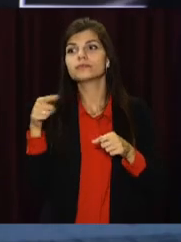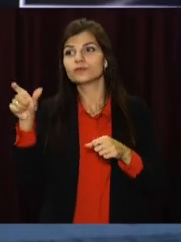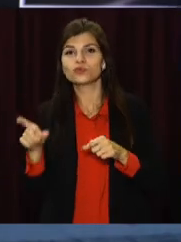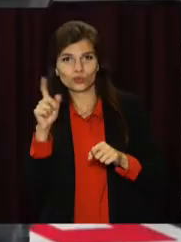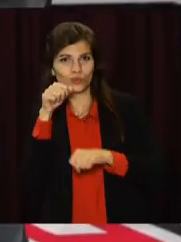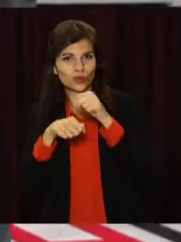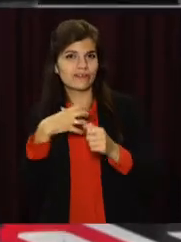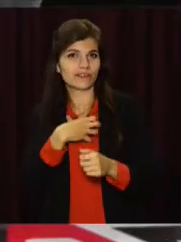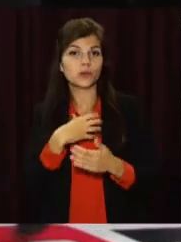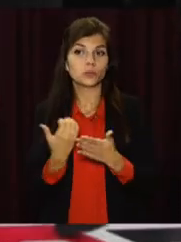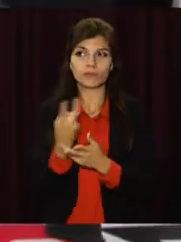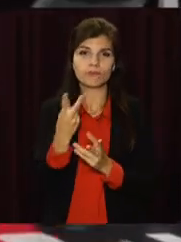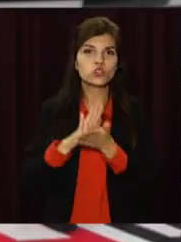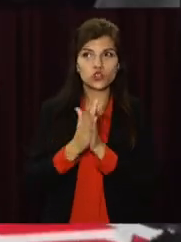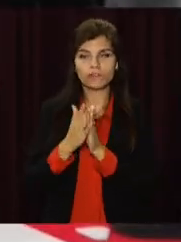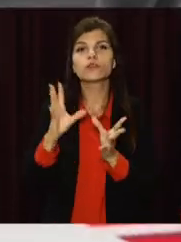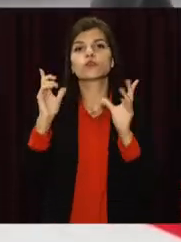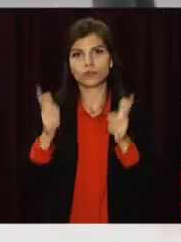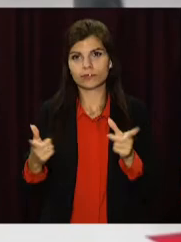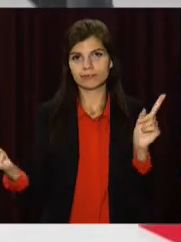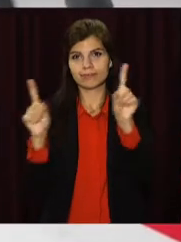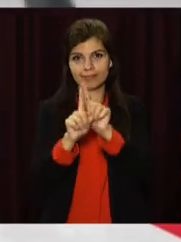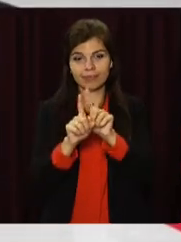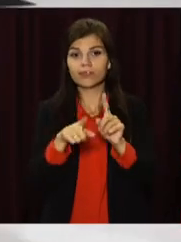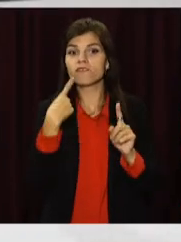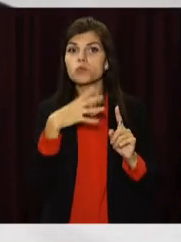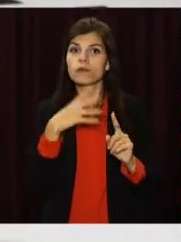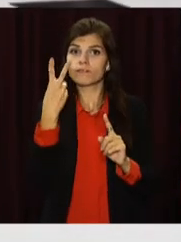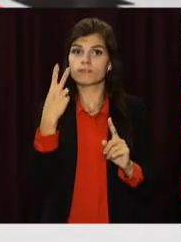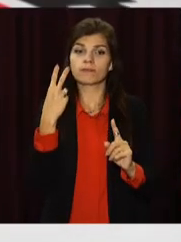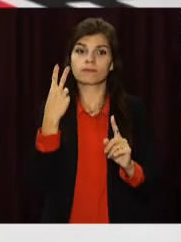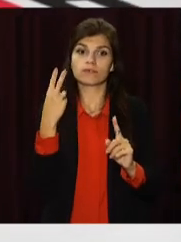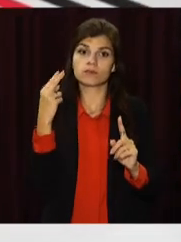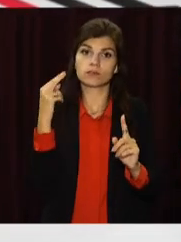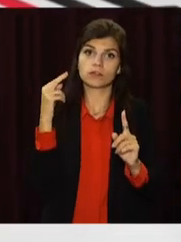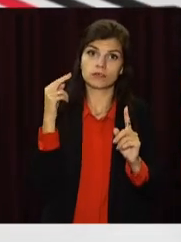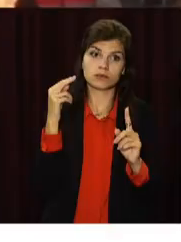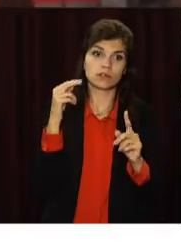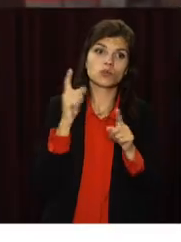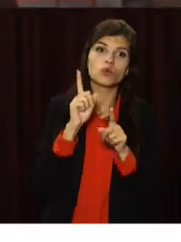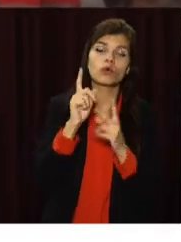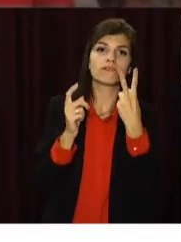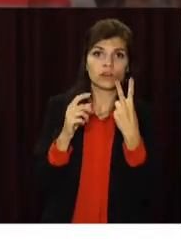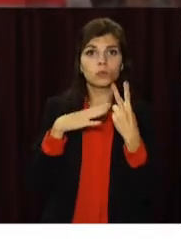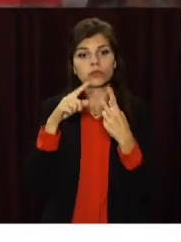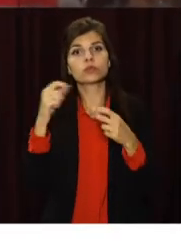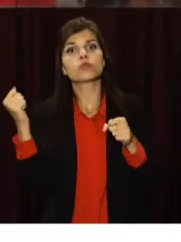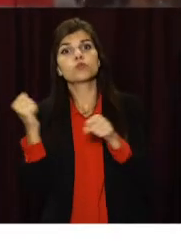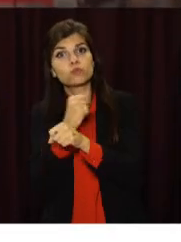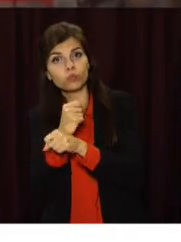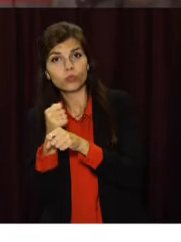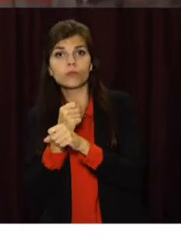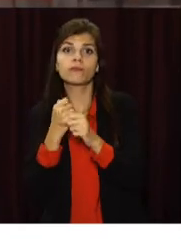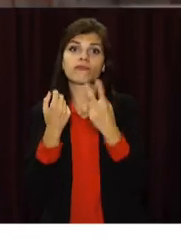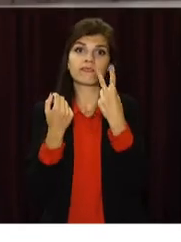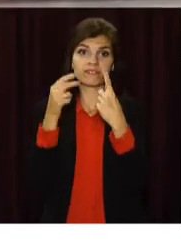главное побоксировать. Особливість змагань: два бійці можуть нападати на одного, один вибув через травму, інший має протистояти